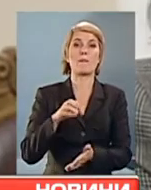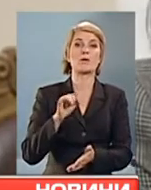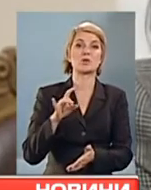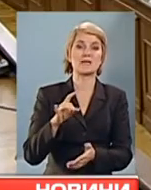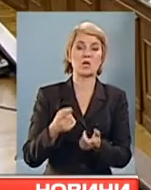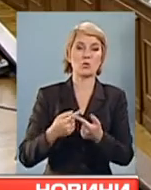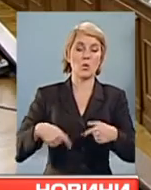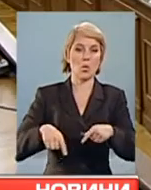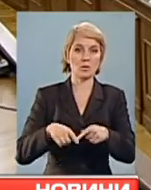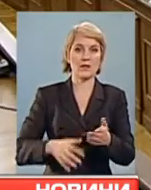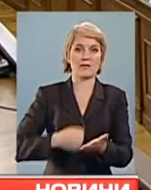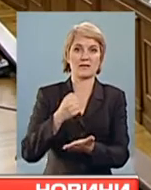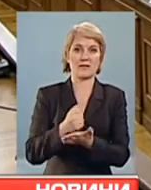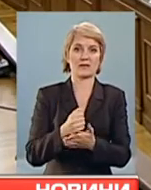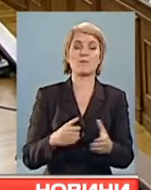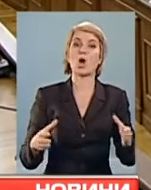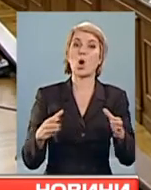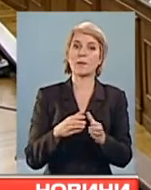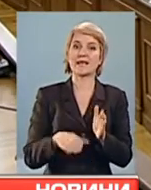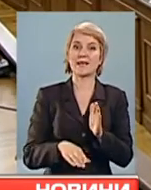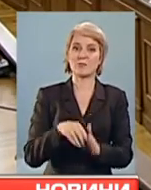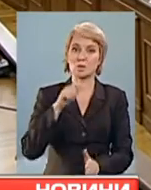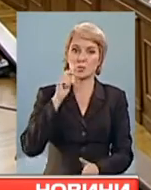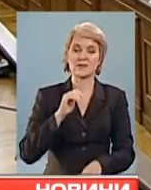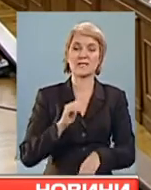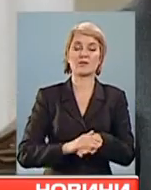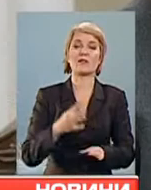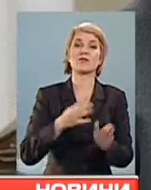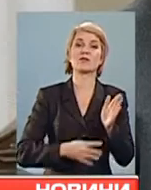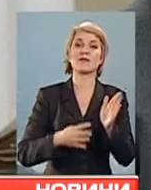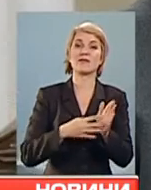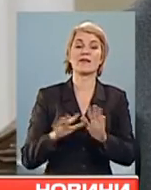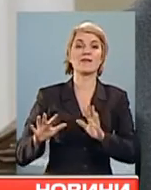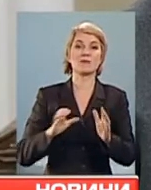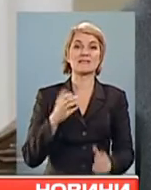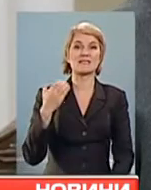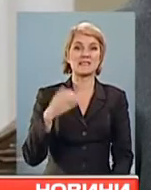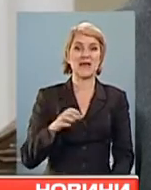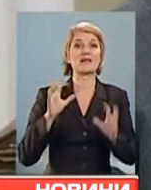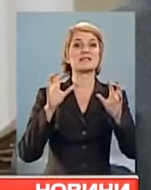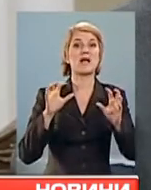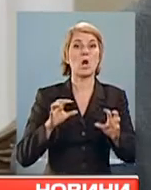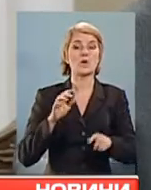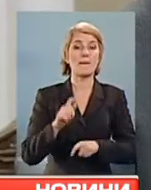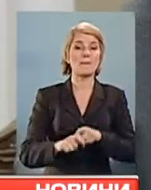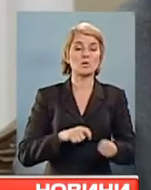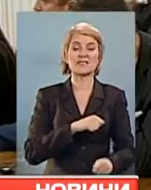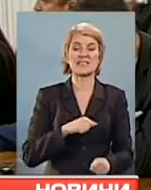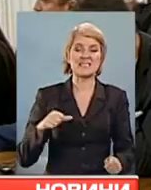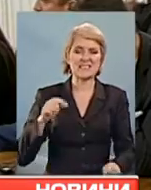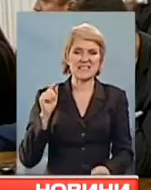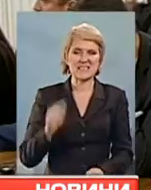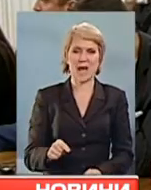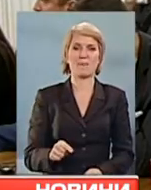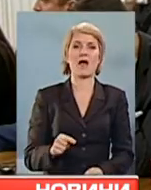окрузі кандидата. У комітеті виборців України засвідчують, у 99 випадках зі 100 закон порушують саме